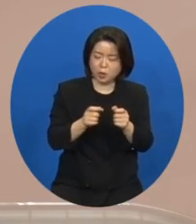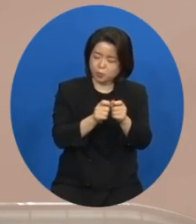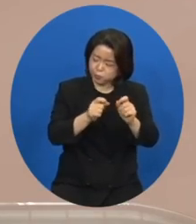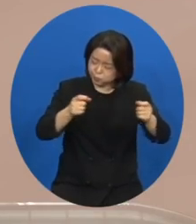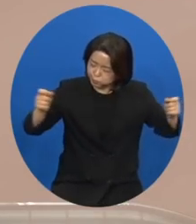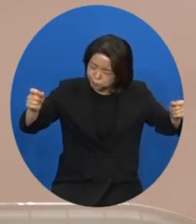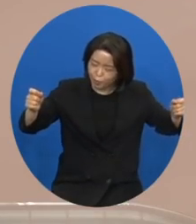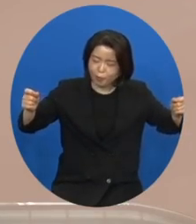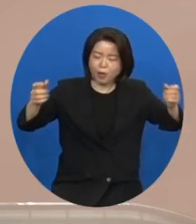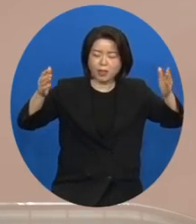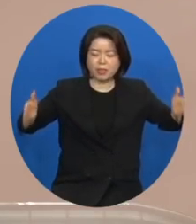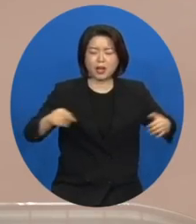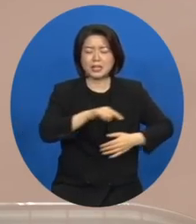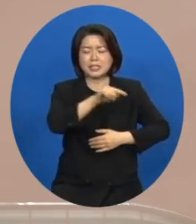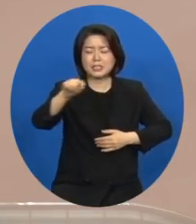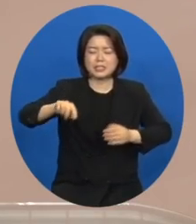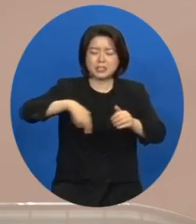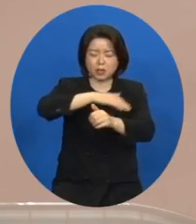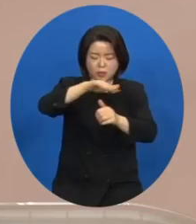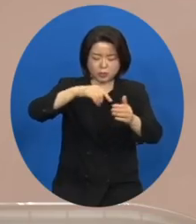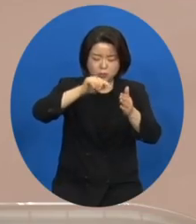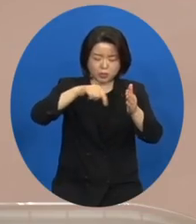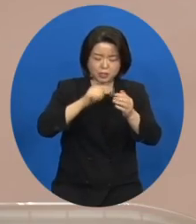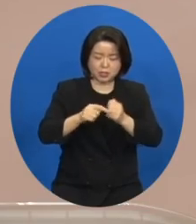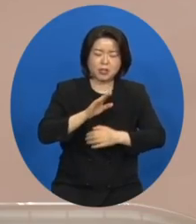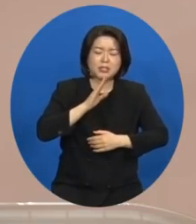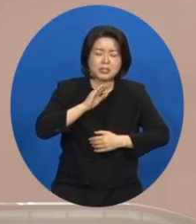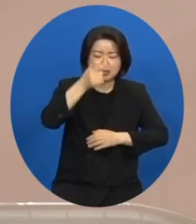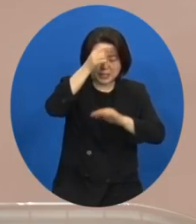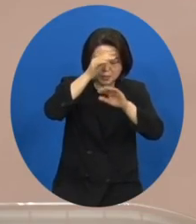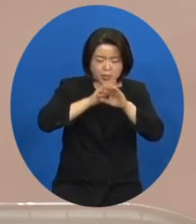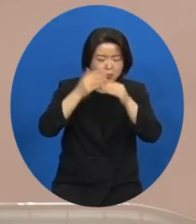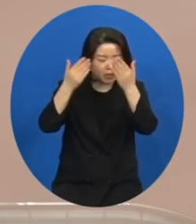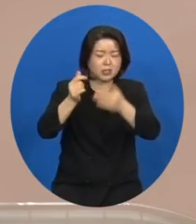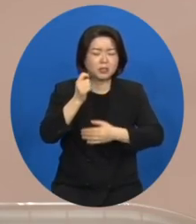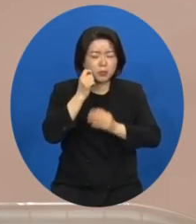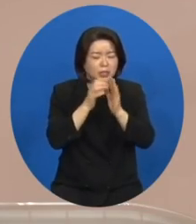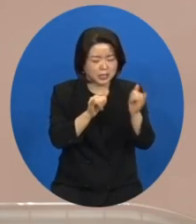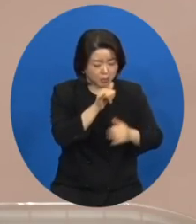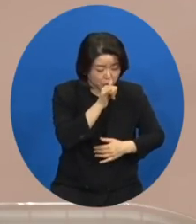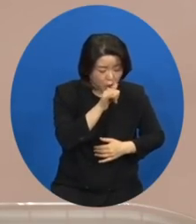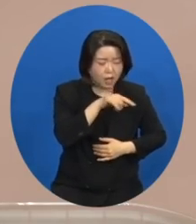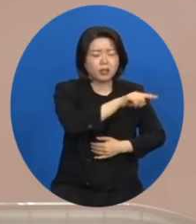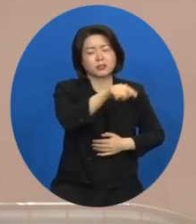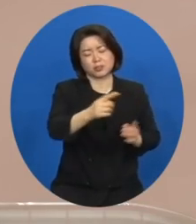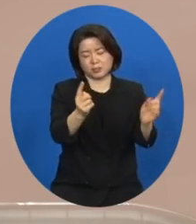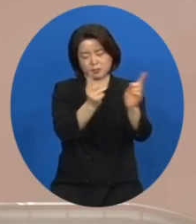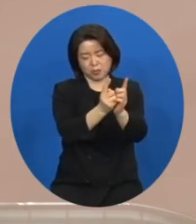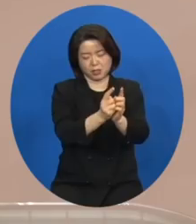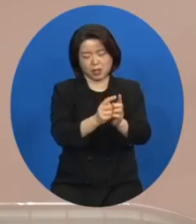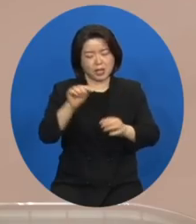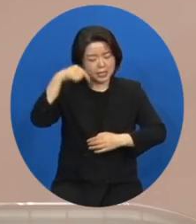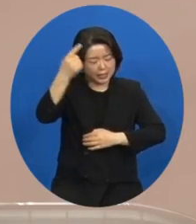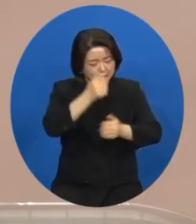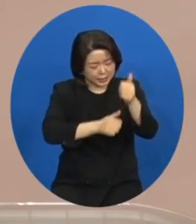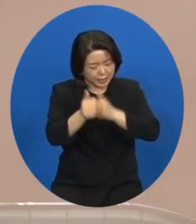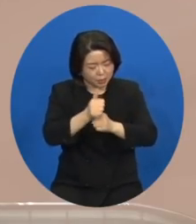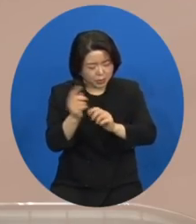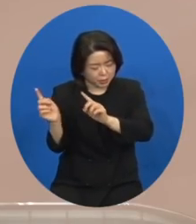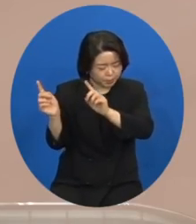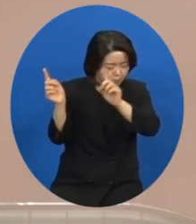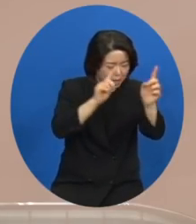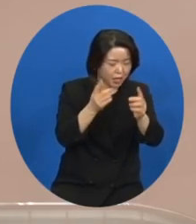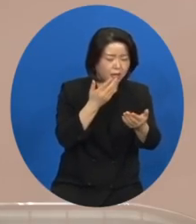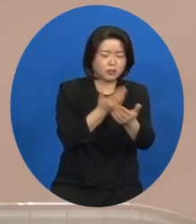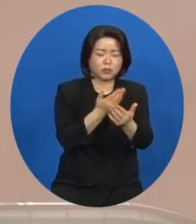아 지속된 이상한 가운데 참된 예배를 드리지 못한 애들이 있습니까 저들을 만나 주시고 담석을 일깨워 주시고 이 3만에